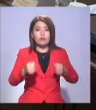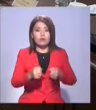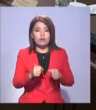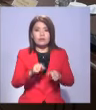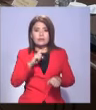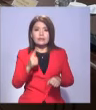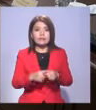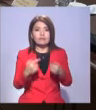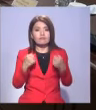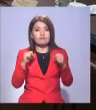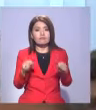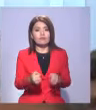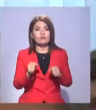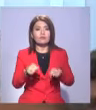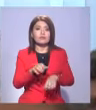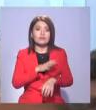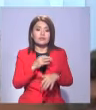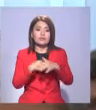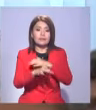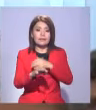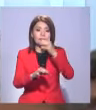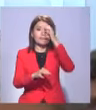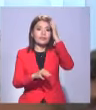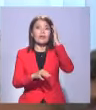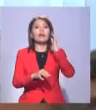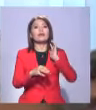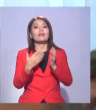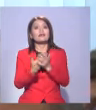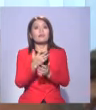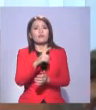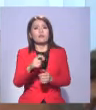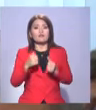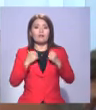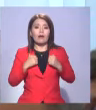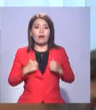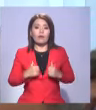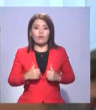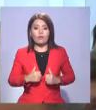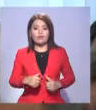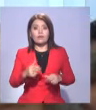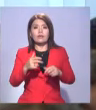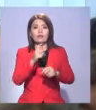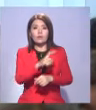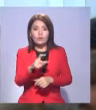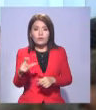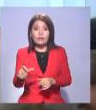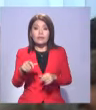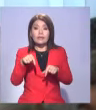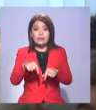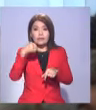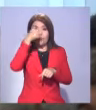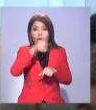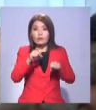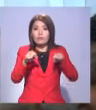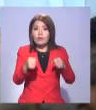деген болжам бар. Ауылдың тұрғындары өте сабырлы адамдар. Мына биыл қыста